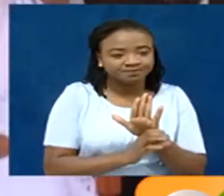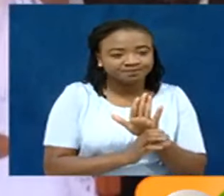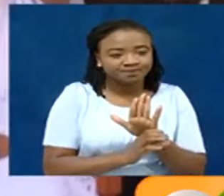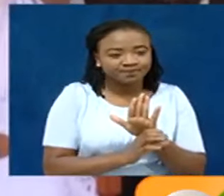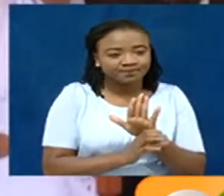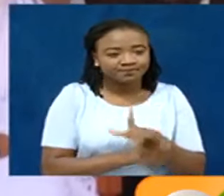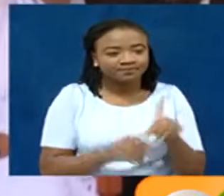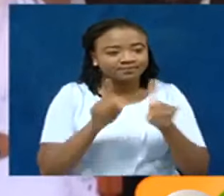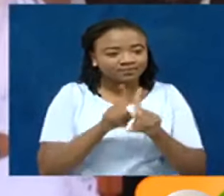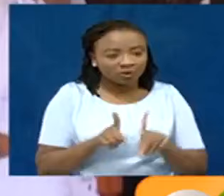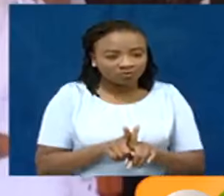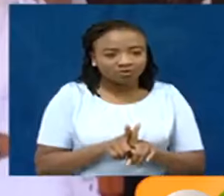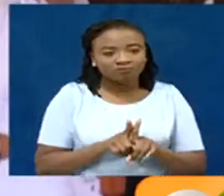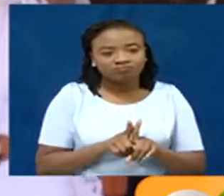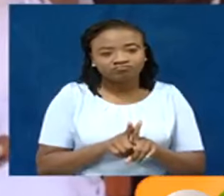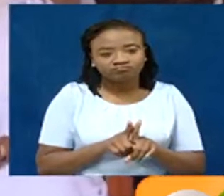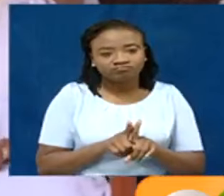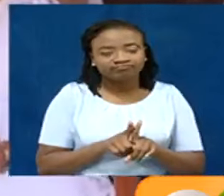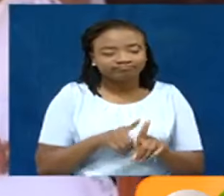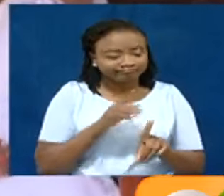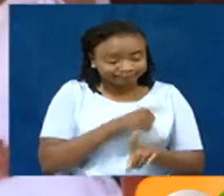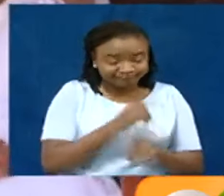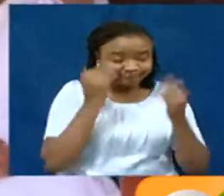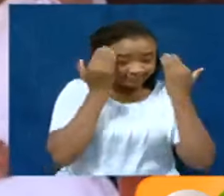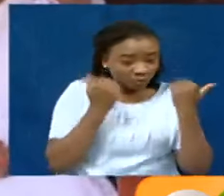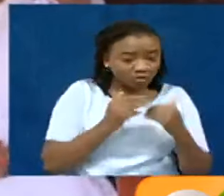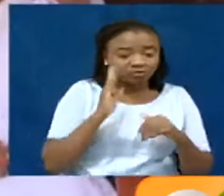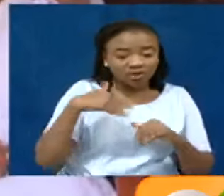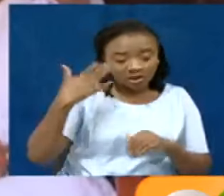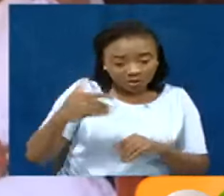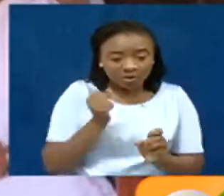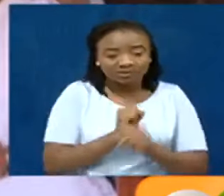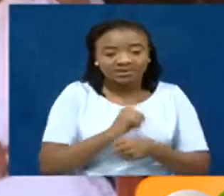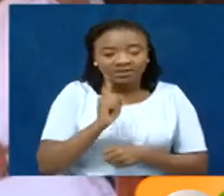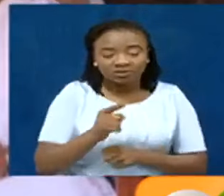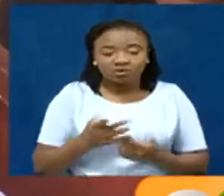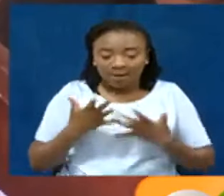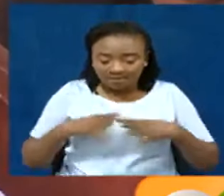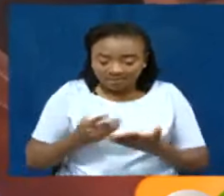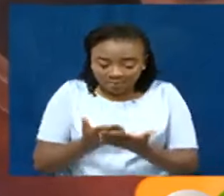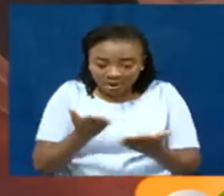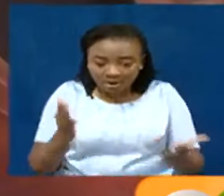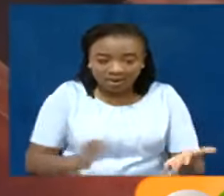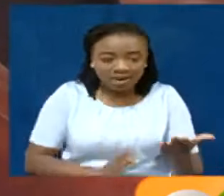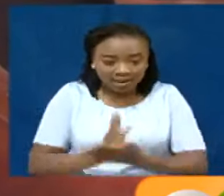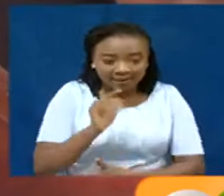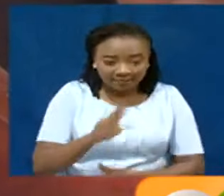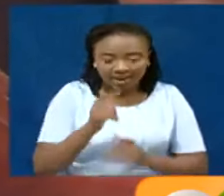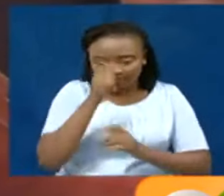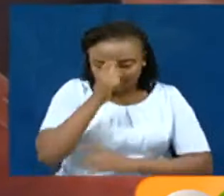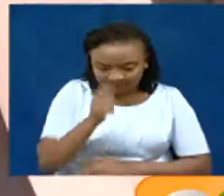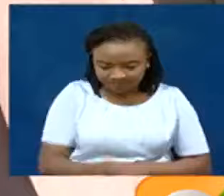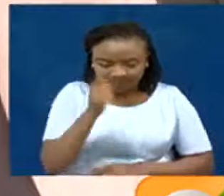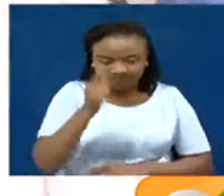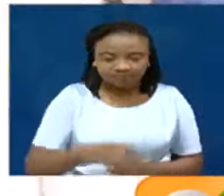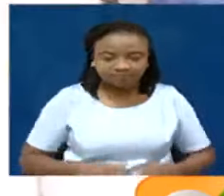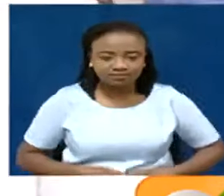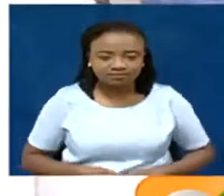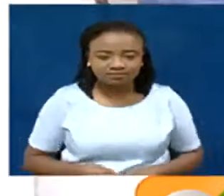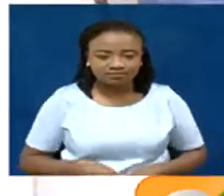always make sure that the will of the people is sovereign. Na huku akirejelea yaliojiri